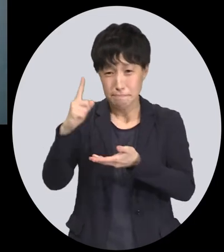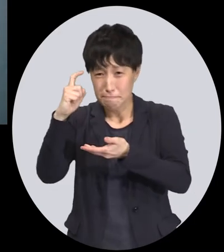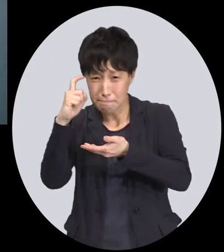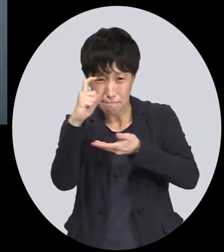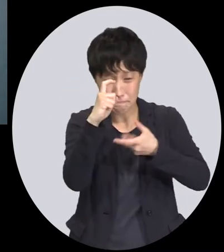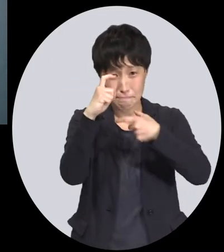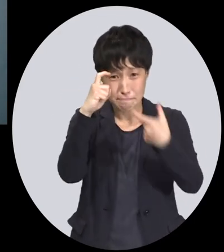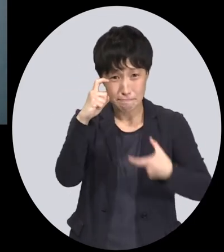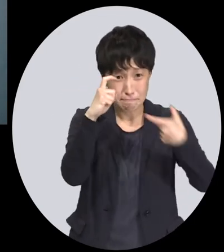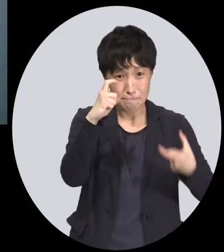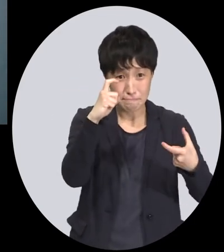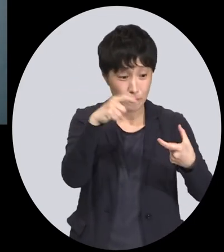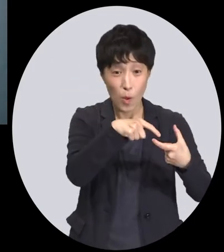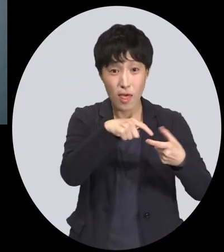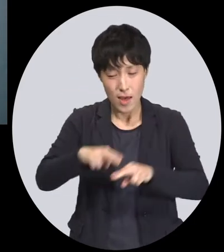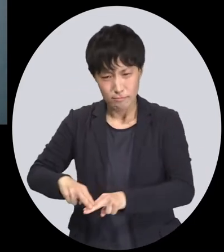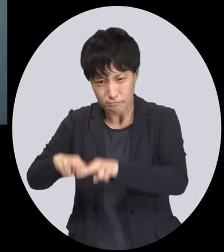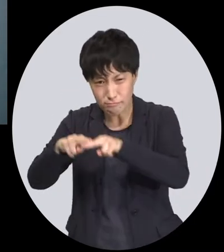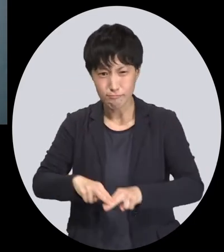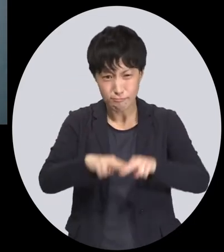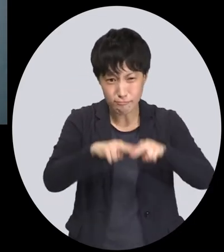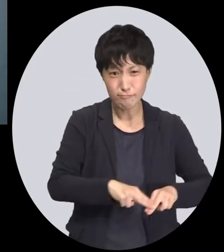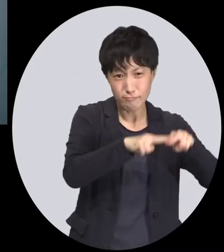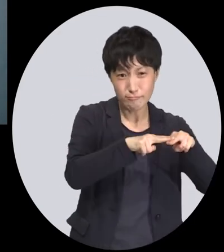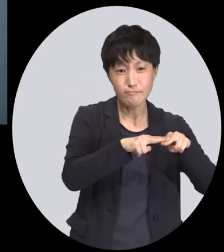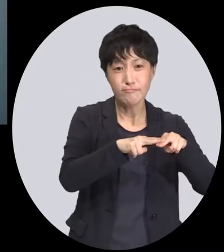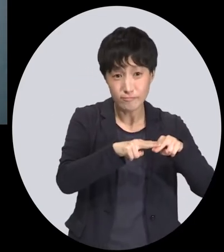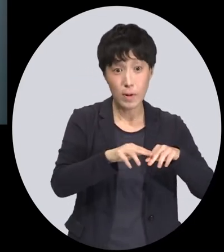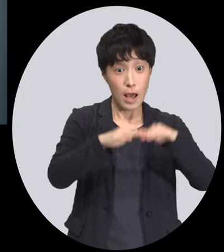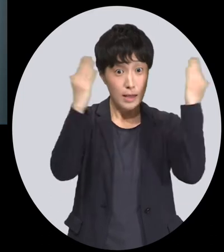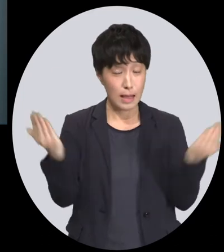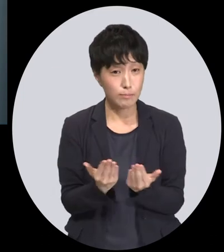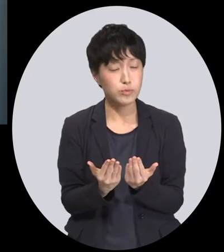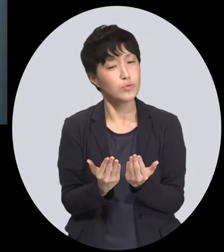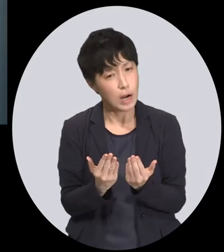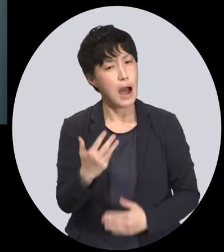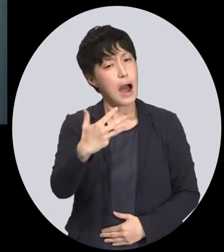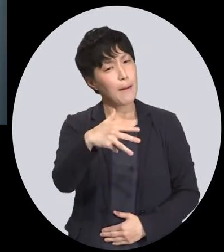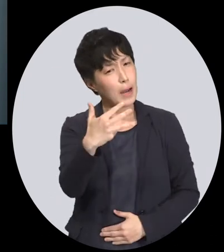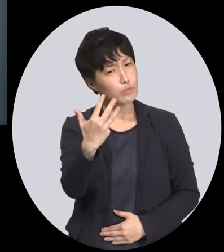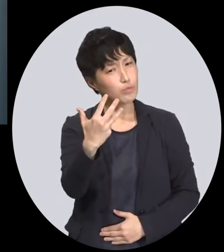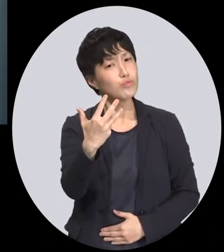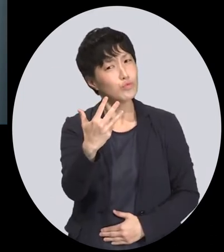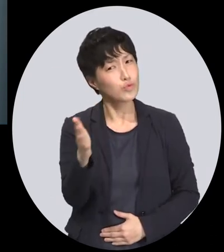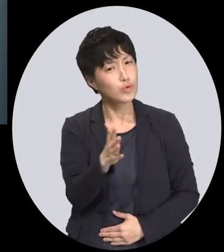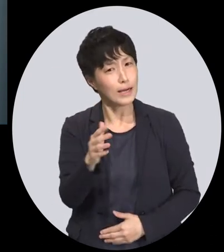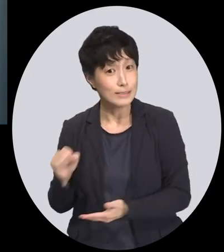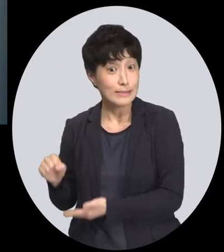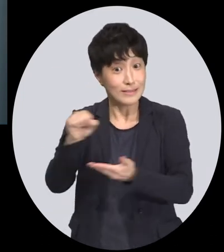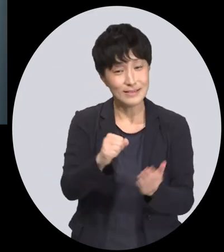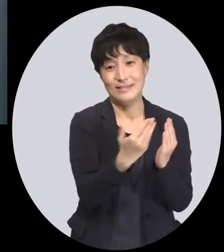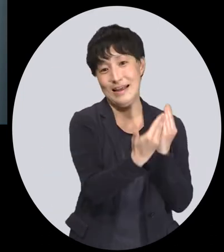たポラロイド写真を800点ばかりあのこうやって